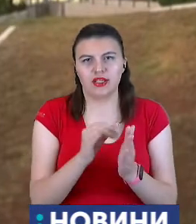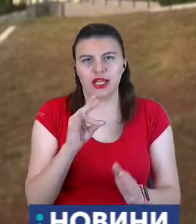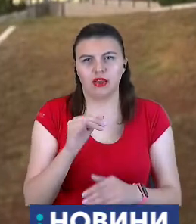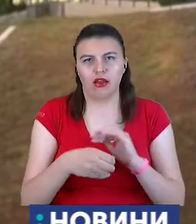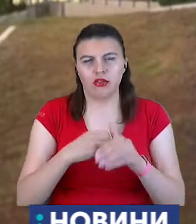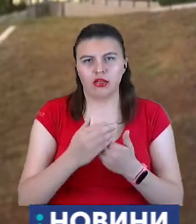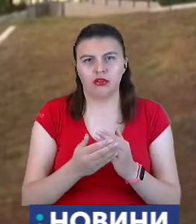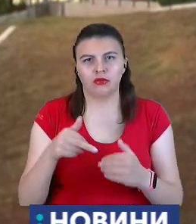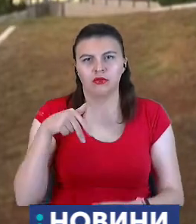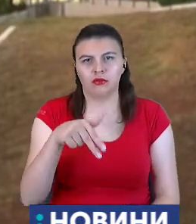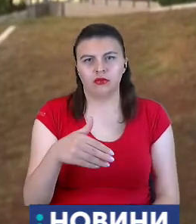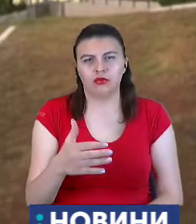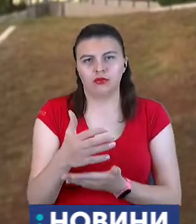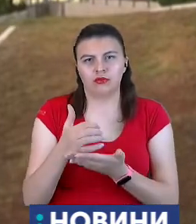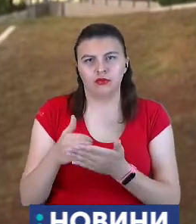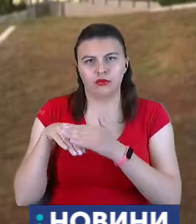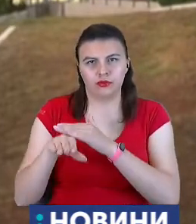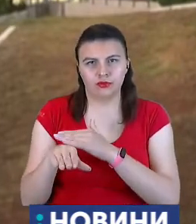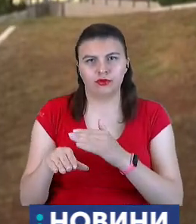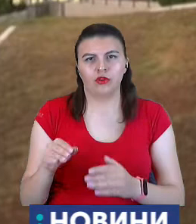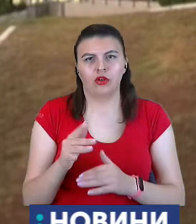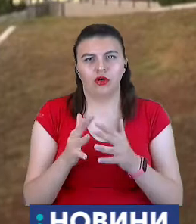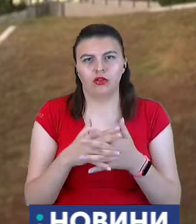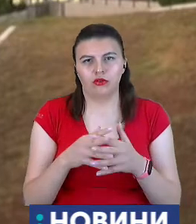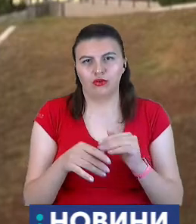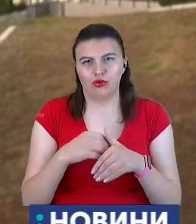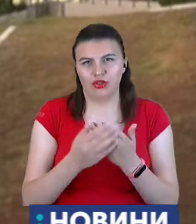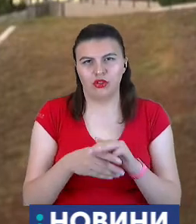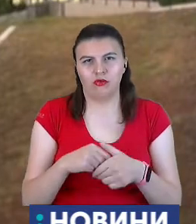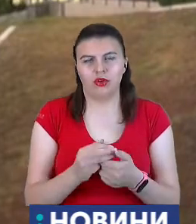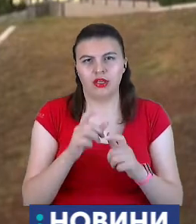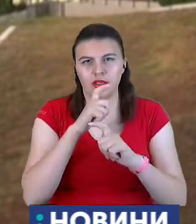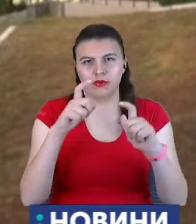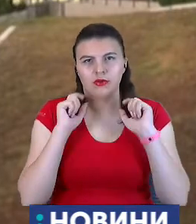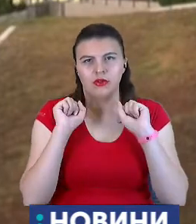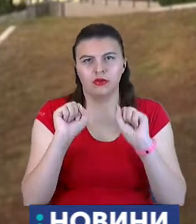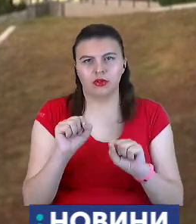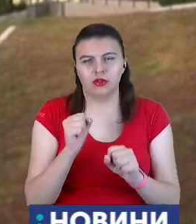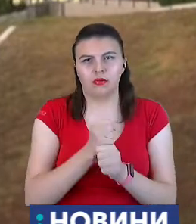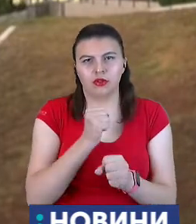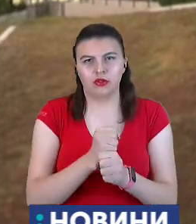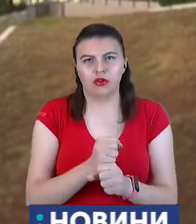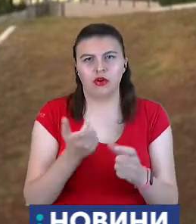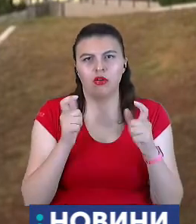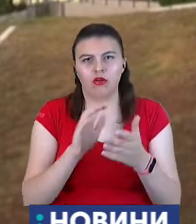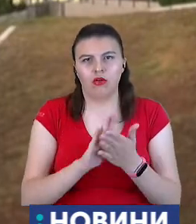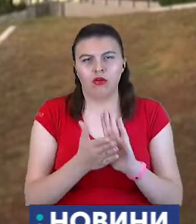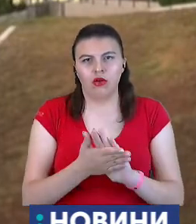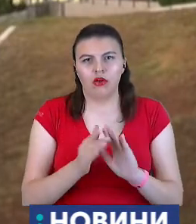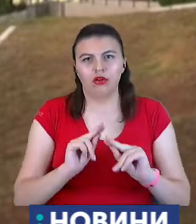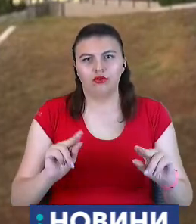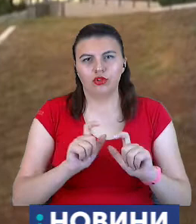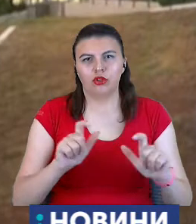запаслися дезінфікуючими розчинами і захисними масками для персоналу. Про карантинні умови навчання вчителі